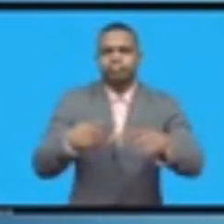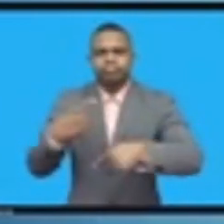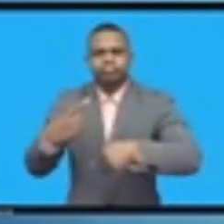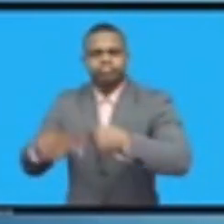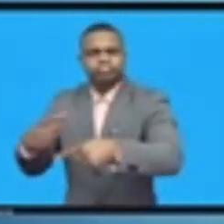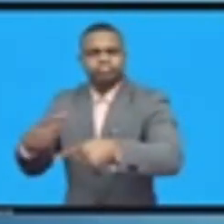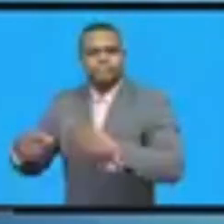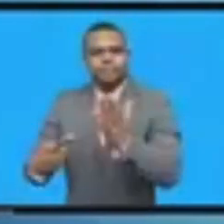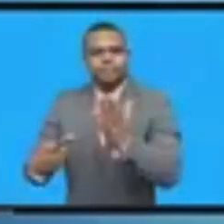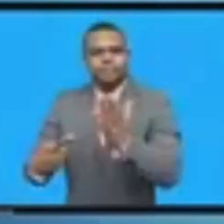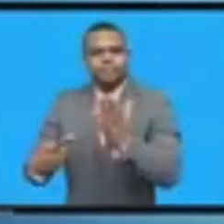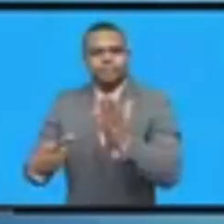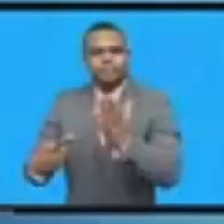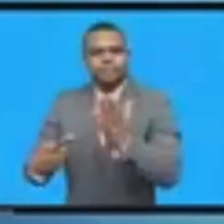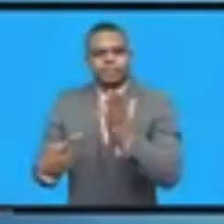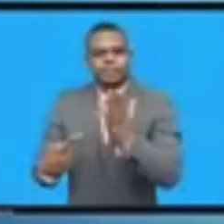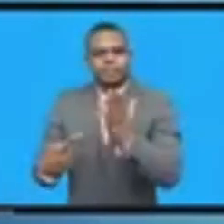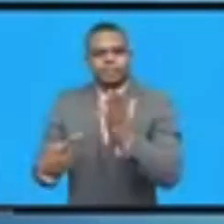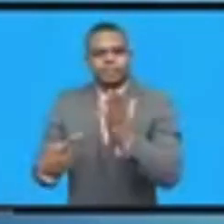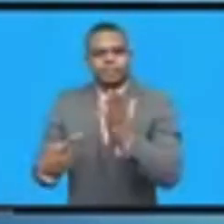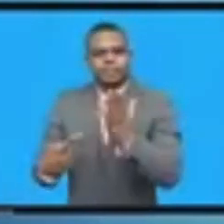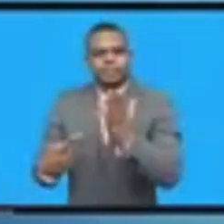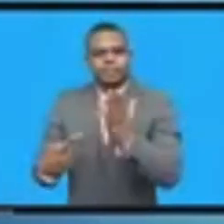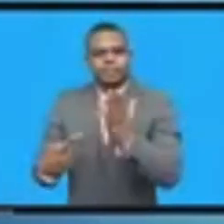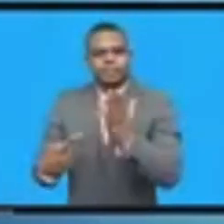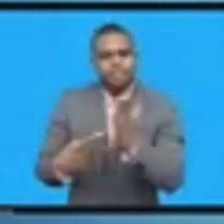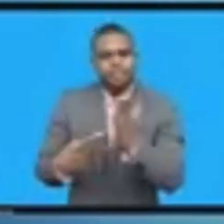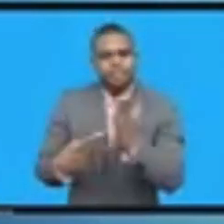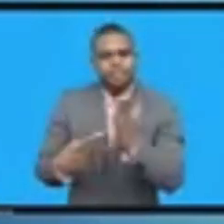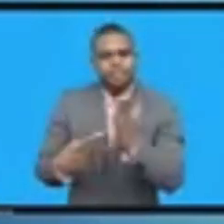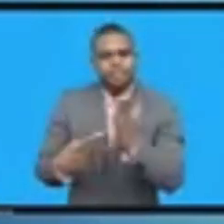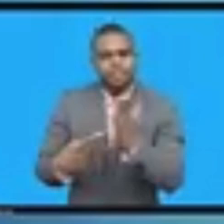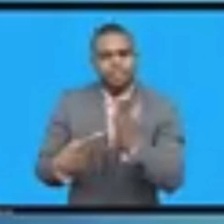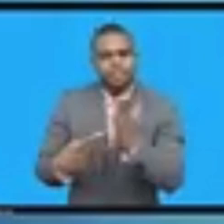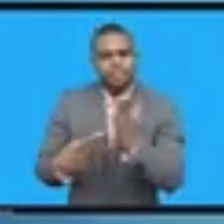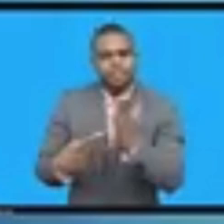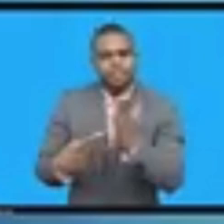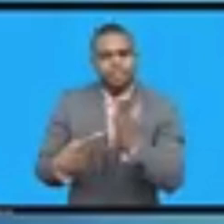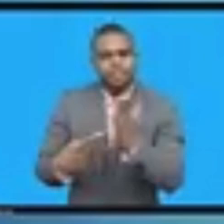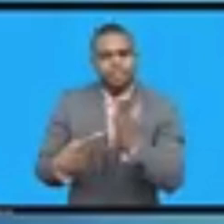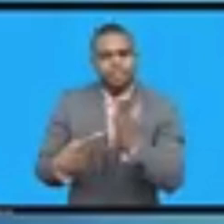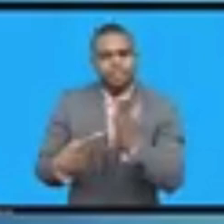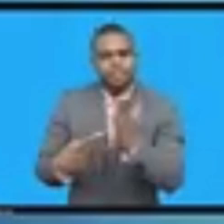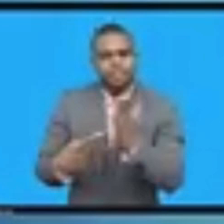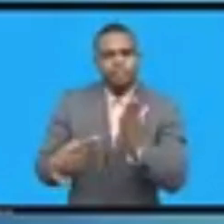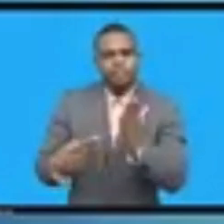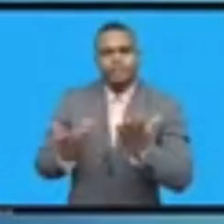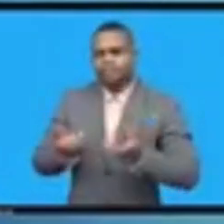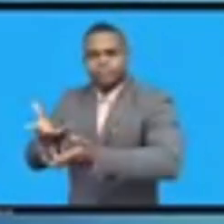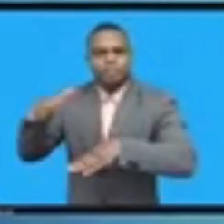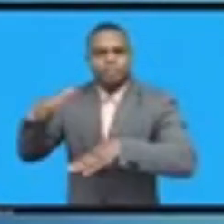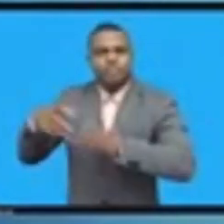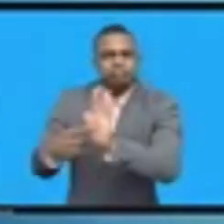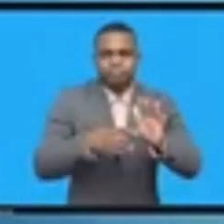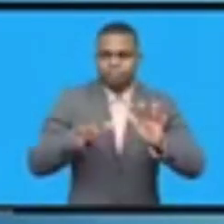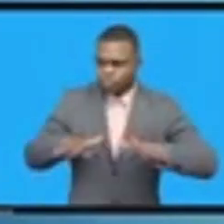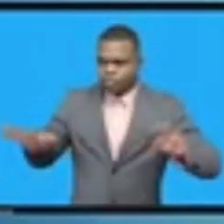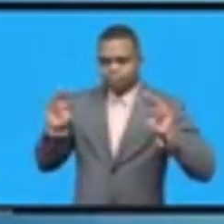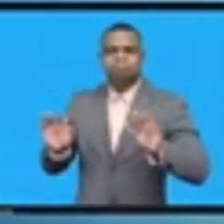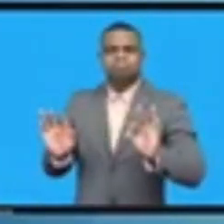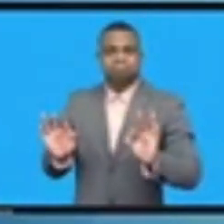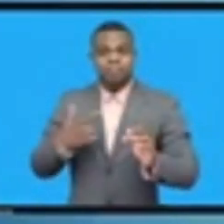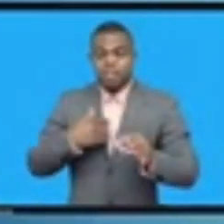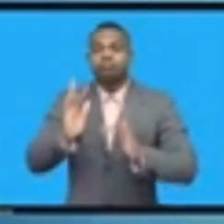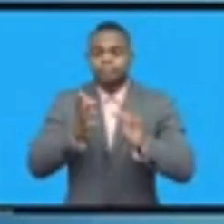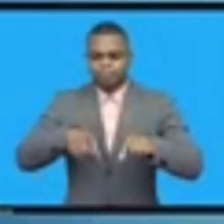样的设备，链接到什么的类型的网络，或者你在世界什么地方，你都可以接触到来源于 ICANN